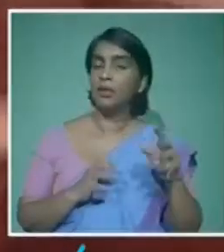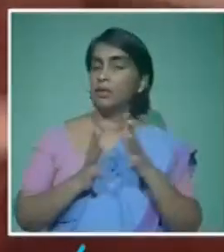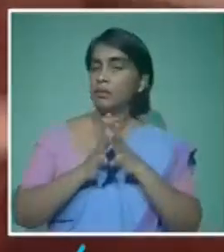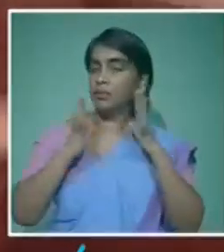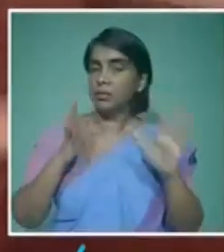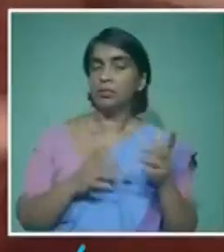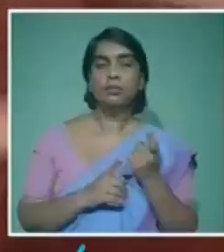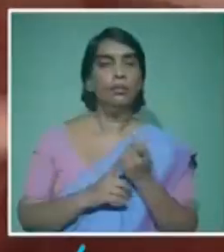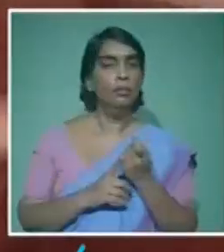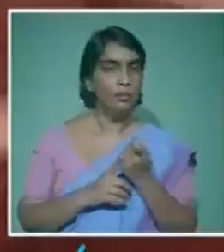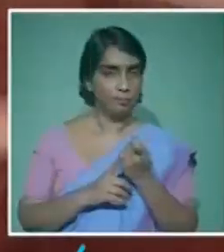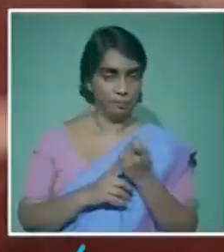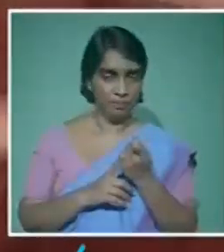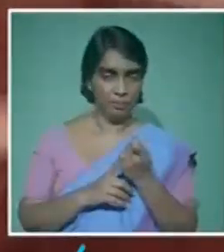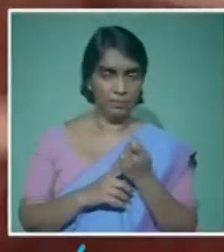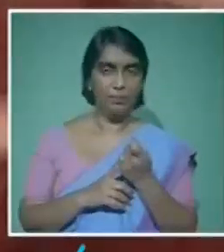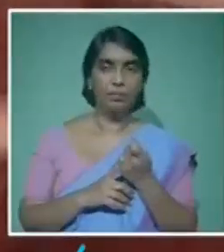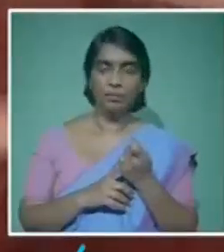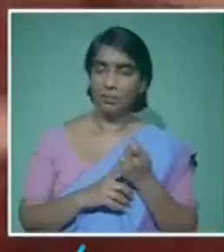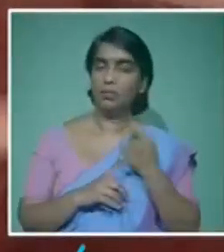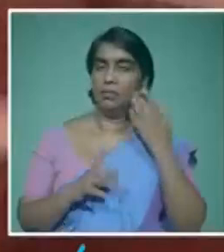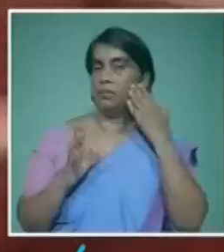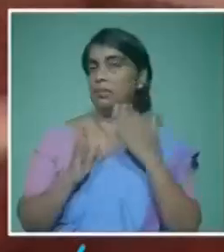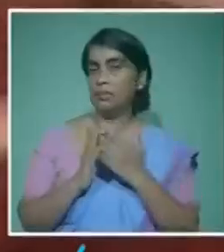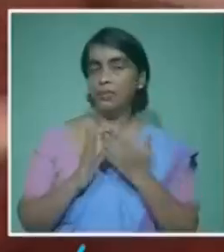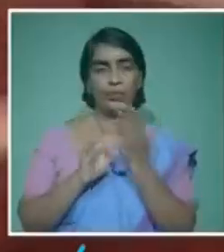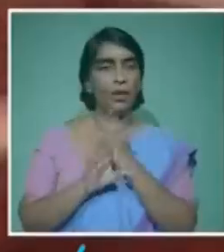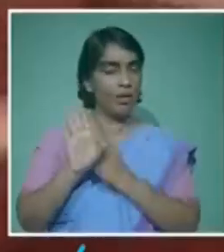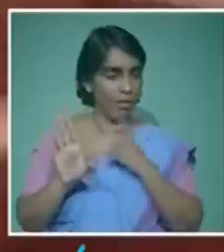28,847.7 மில்லியன் ரூபாவாகி கடந்த வருடம்